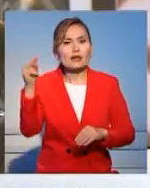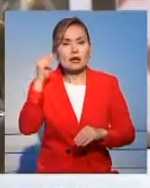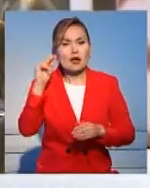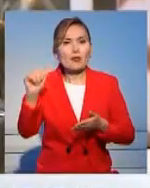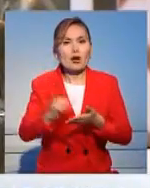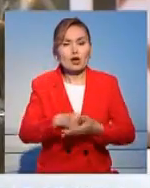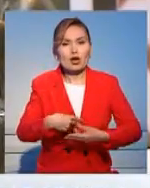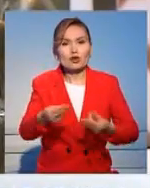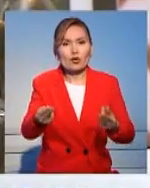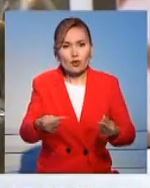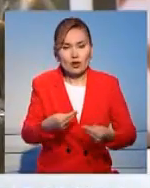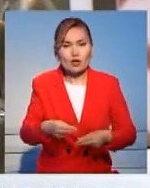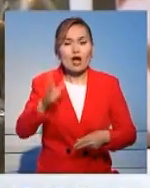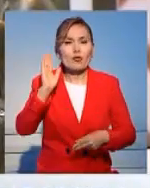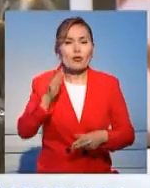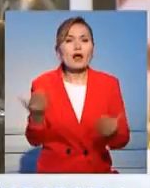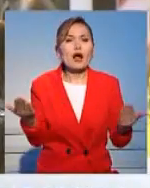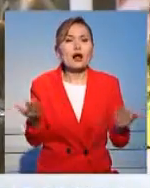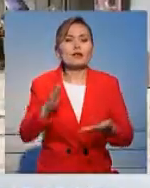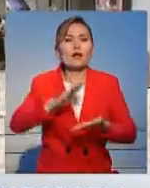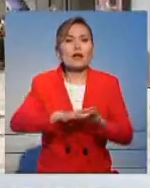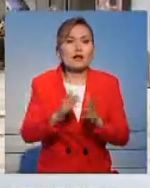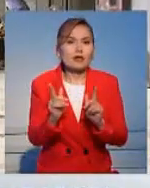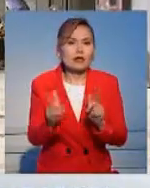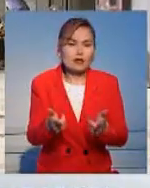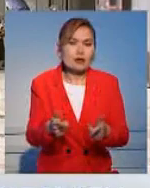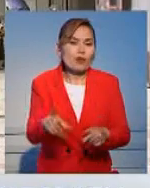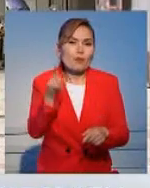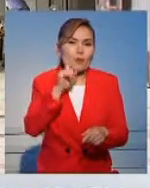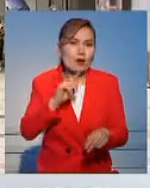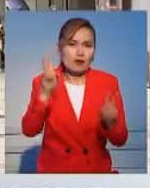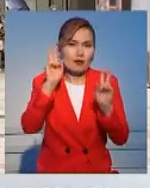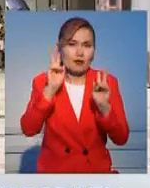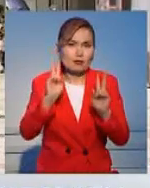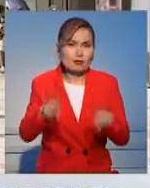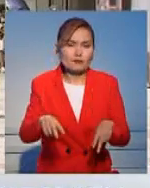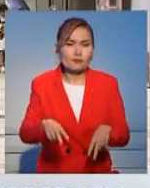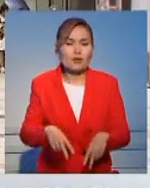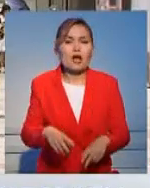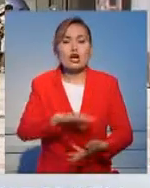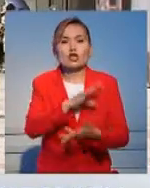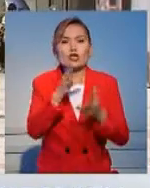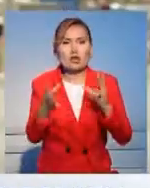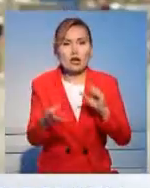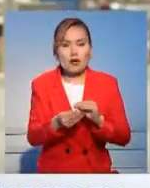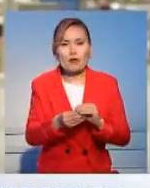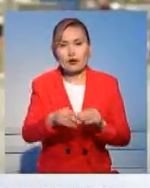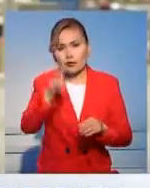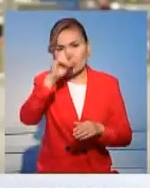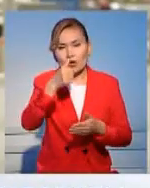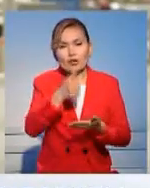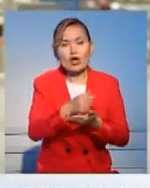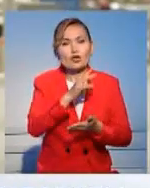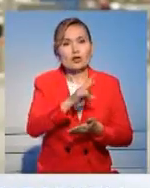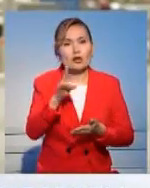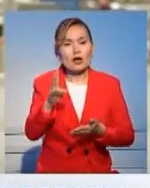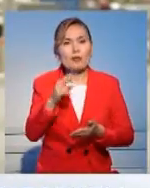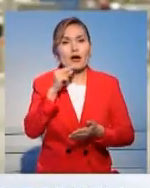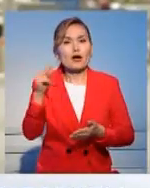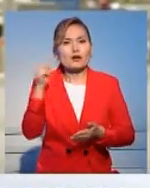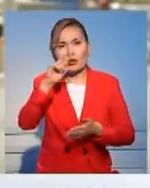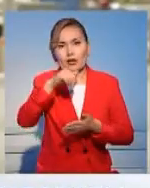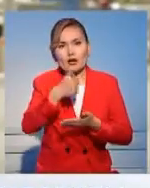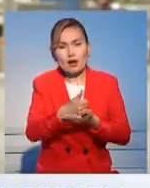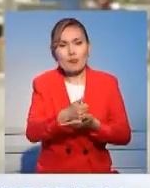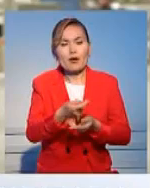деп күтілуде, бірақ нақты қандай келісімге қол жеткізілетіні әзірге белгісіз. Жалпы бұл президент Назарбаев пен Си Цзиньпиннің